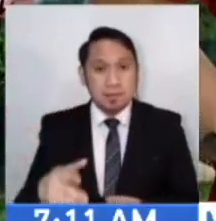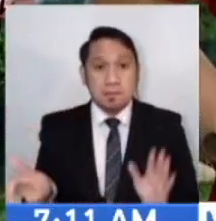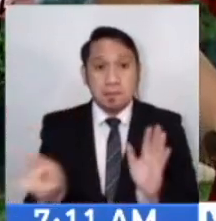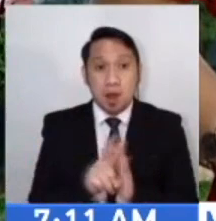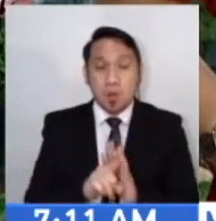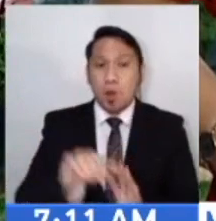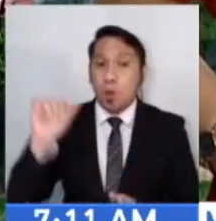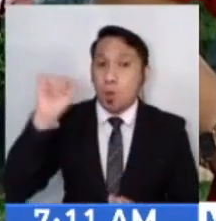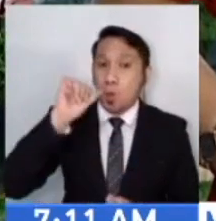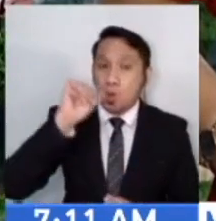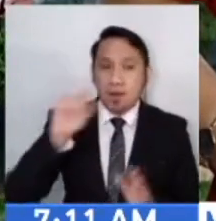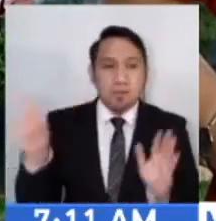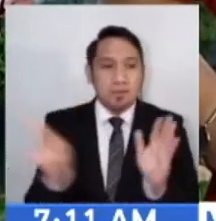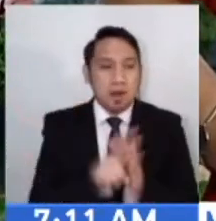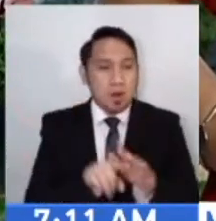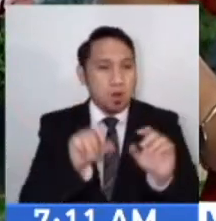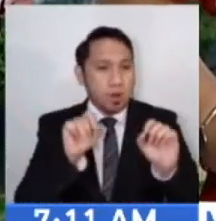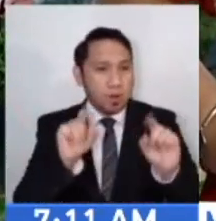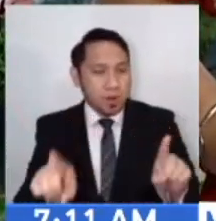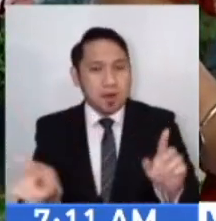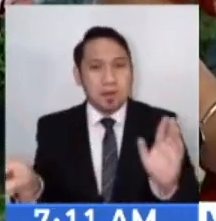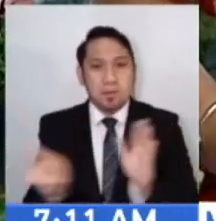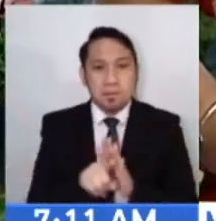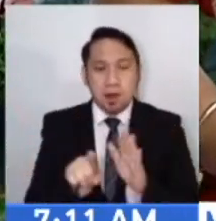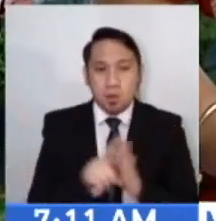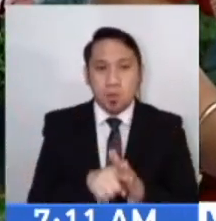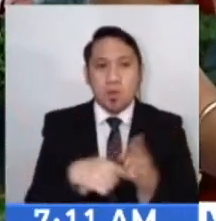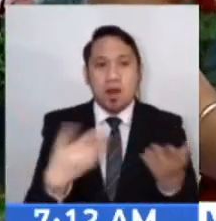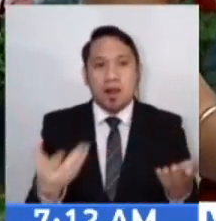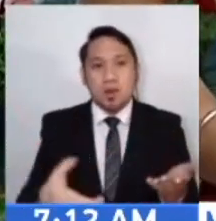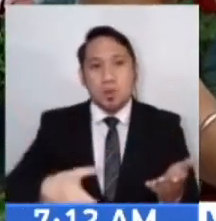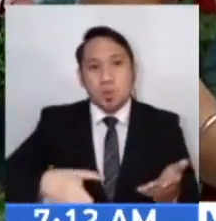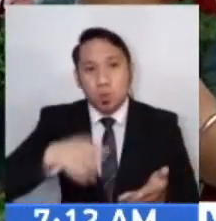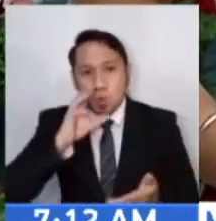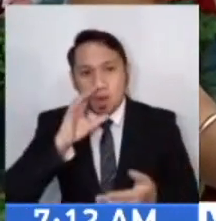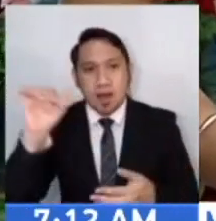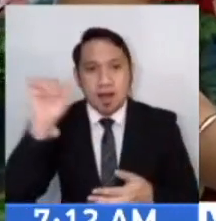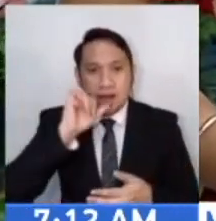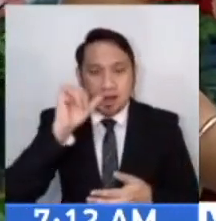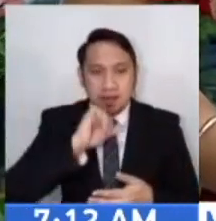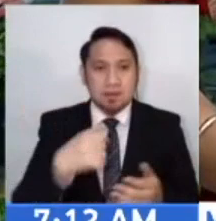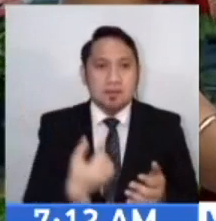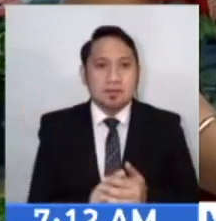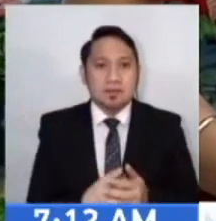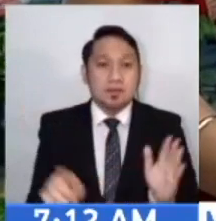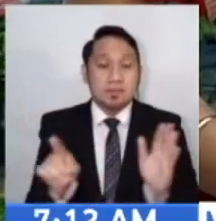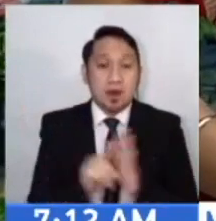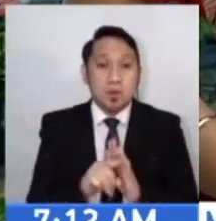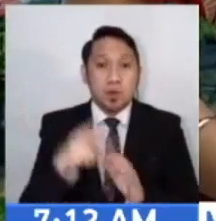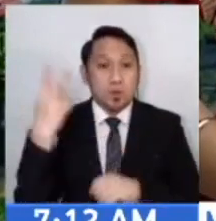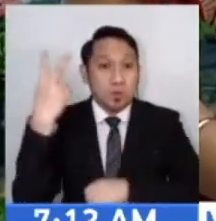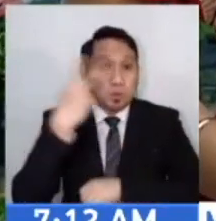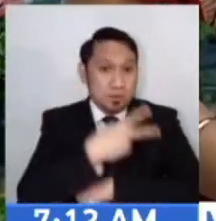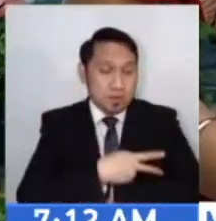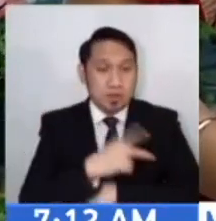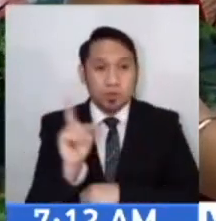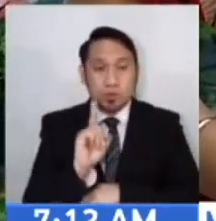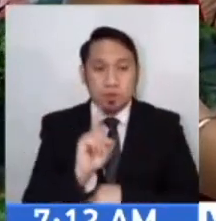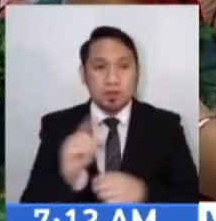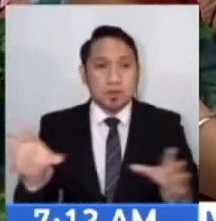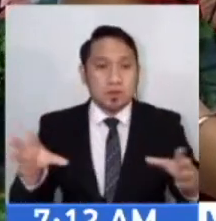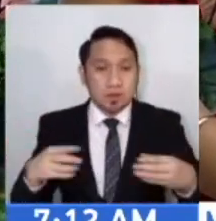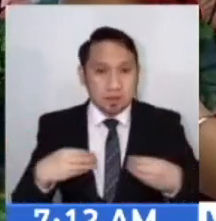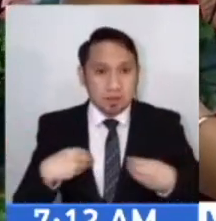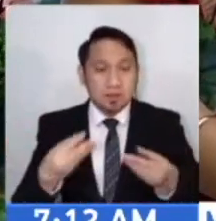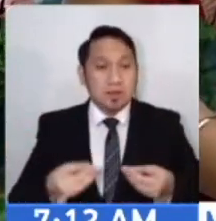pagbebenta, pagbili, pagsiserve at pag-inom ng alak. Bawal din po sa dalawang araw na yan ang pagtanggap o pagbibigay ng